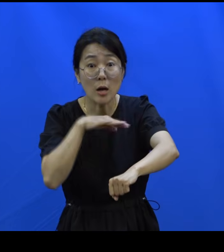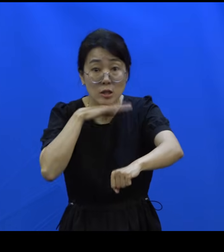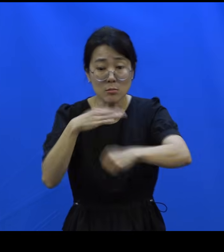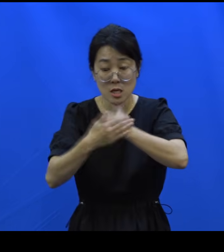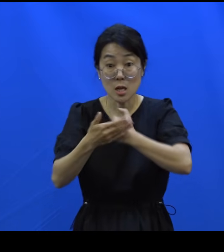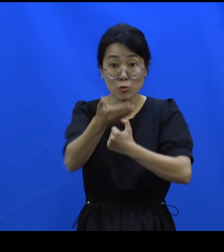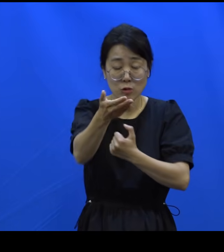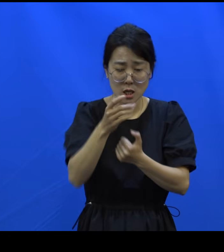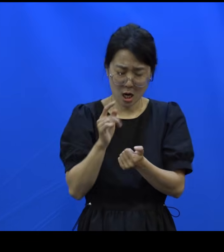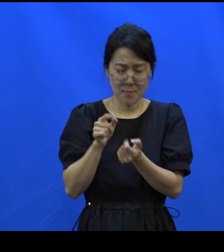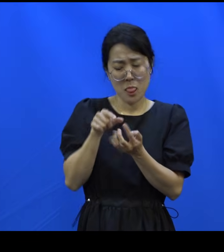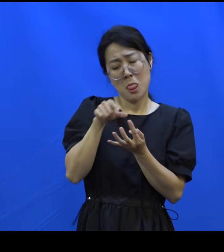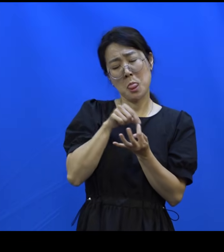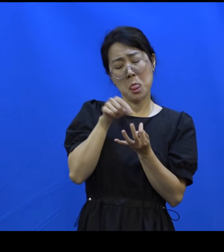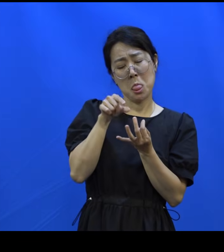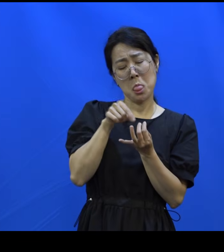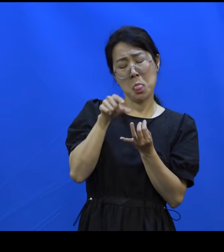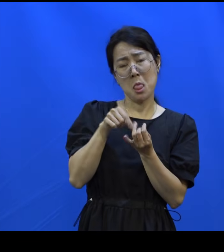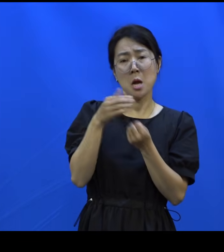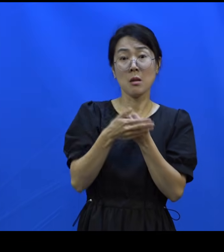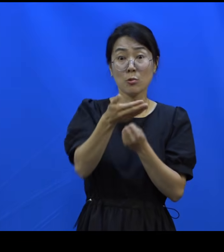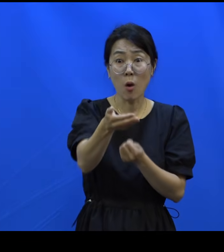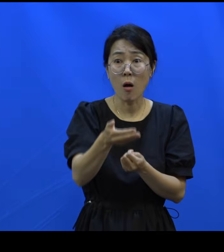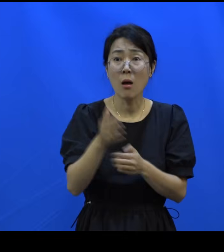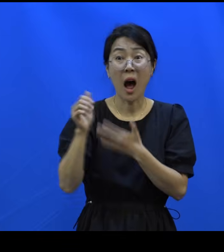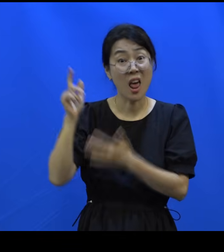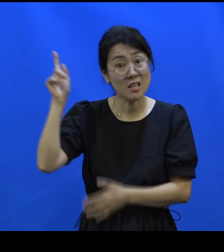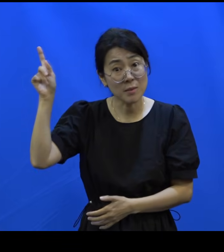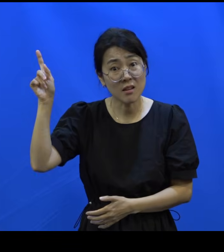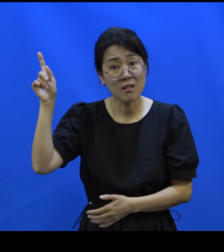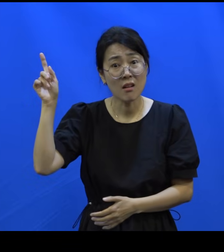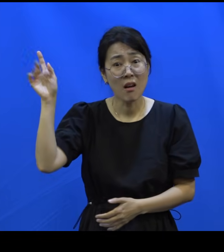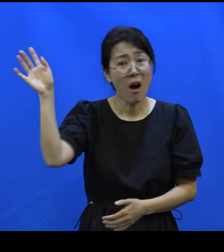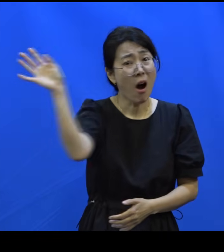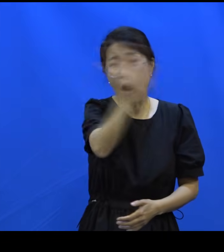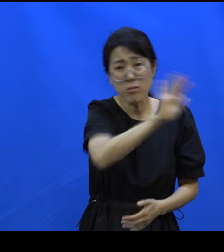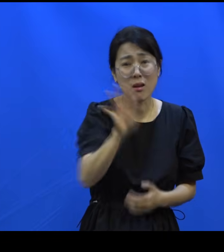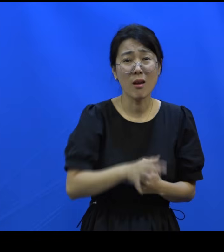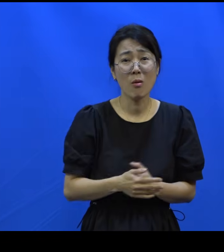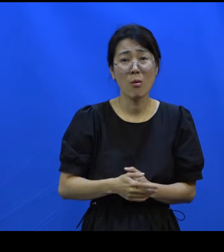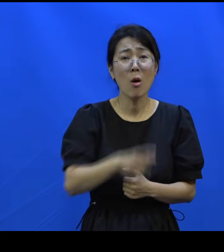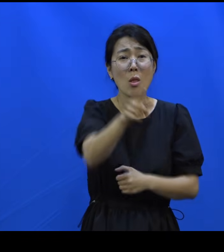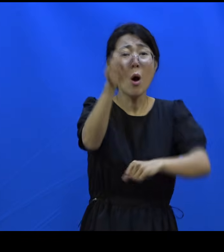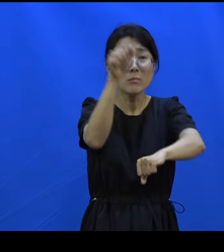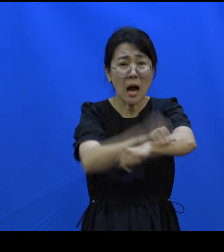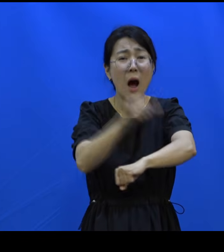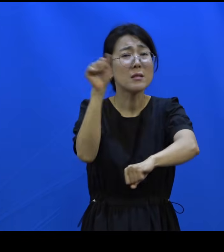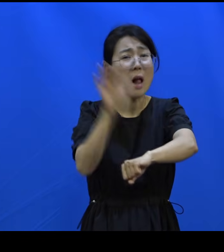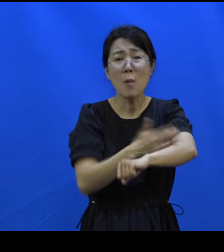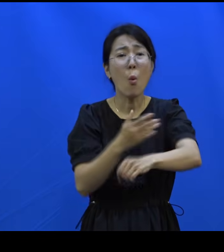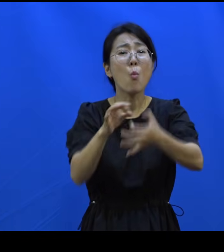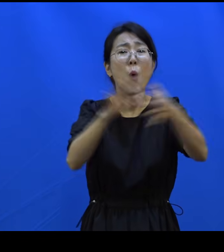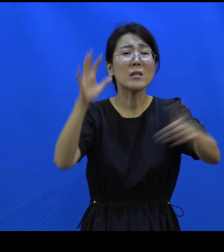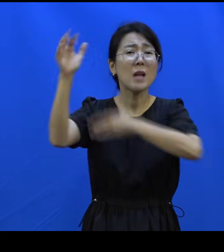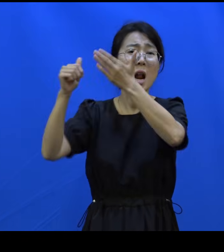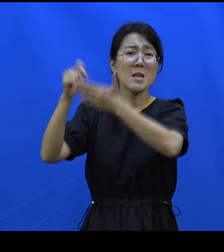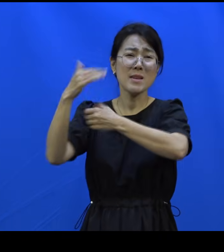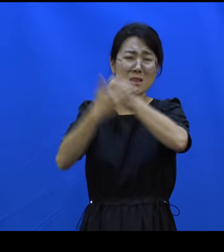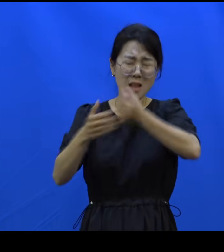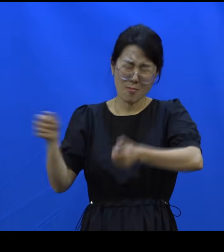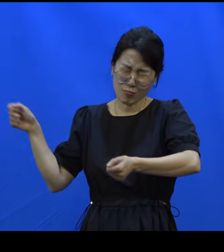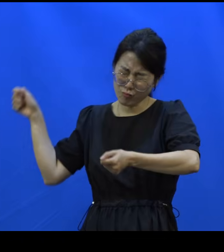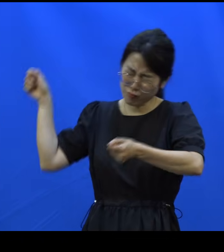모습과 너무 거리가 먼 것입니다. 여러분, 사람들은 항상 고려하는 게 이게 나에게 이익이 되느냐, 내가 얻을 수 있는 게 뭐냐,